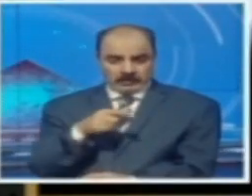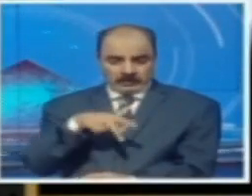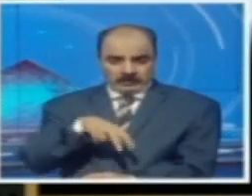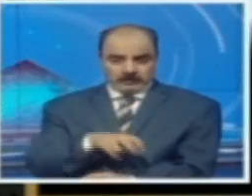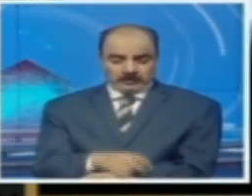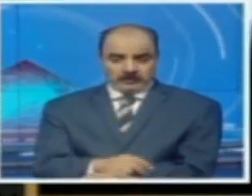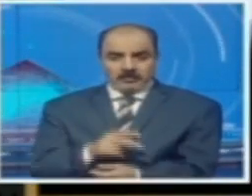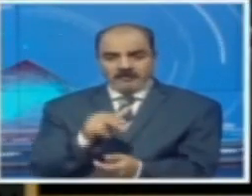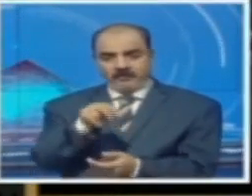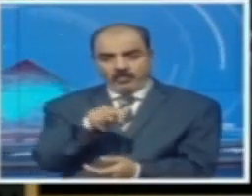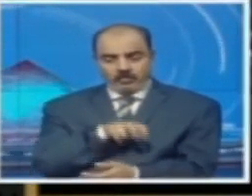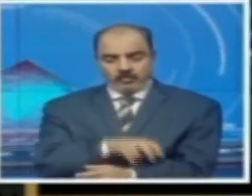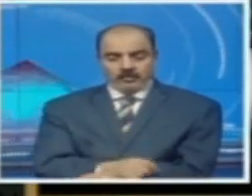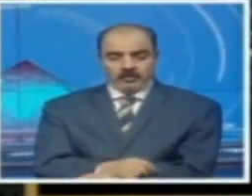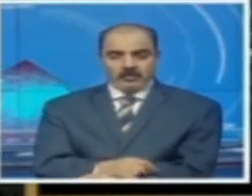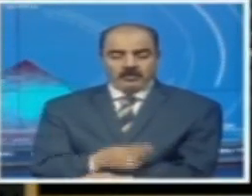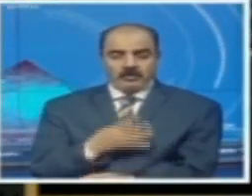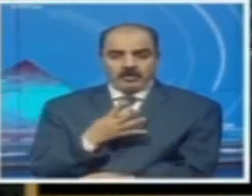حكم غرامة و64,554